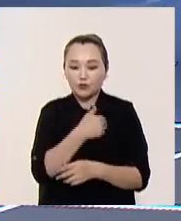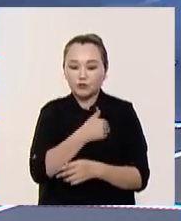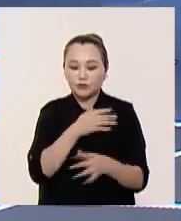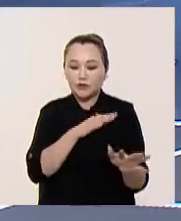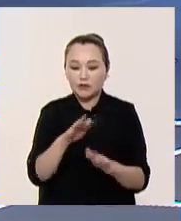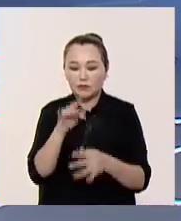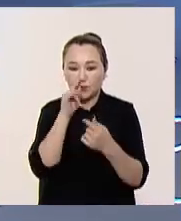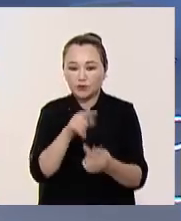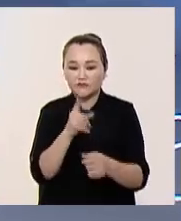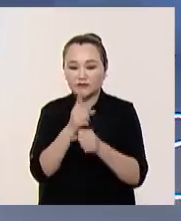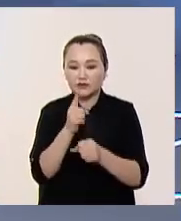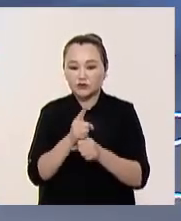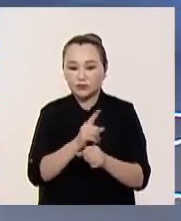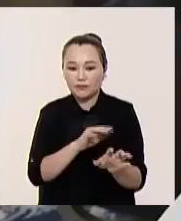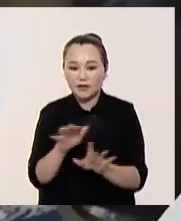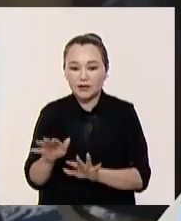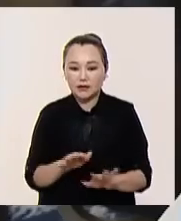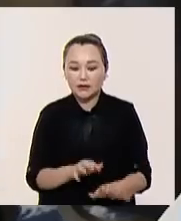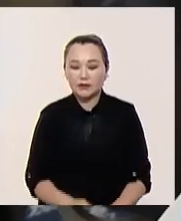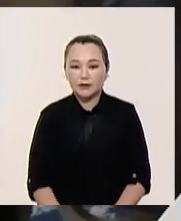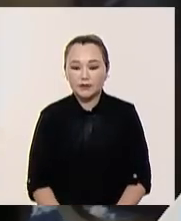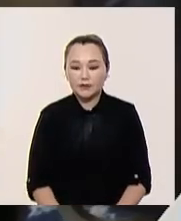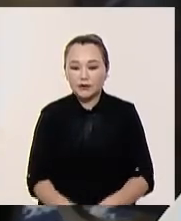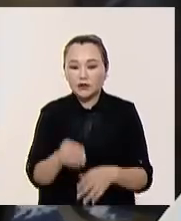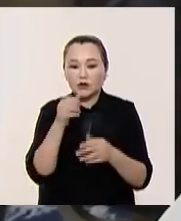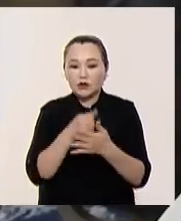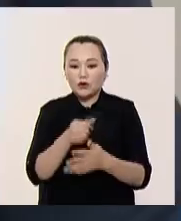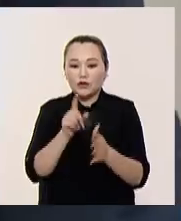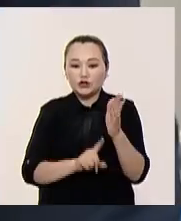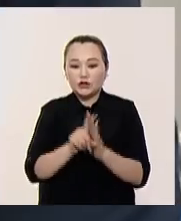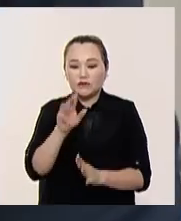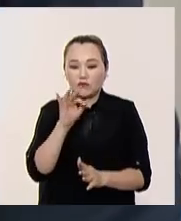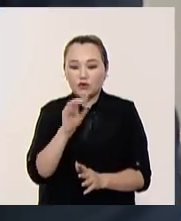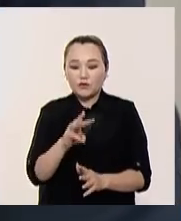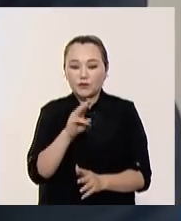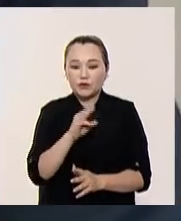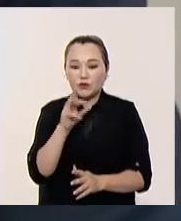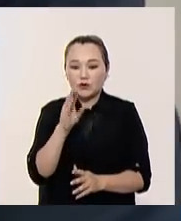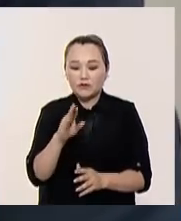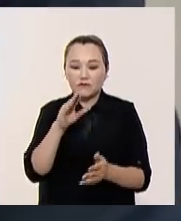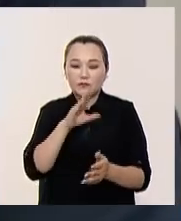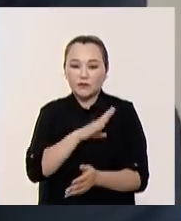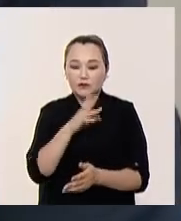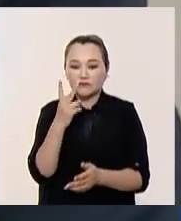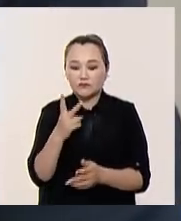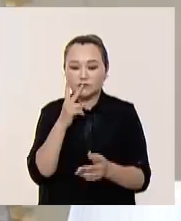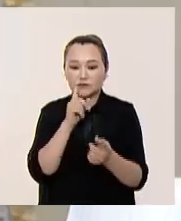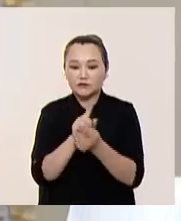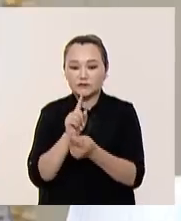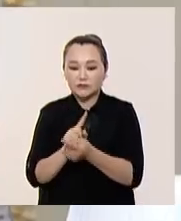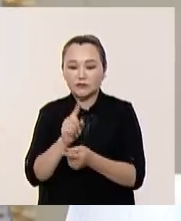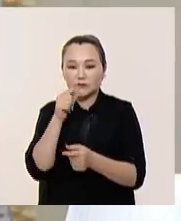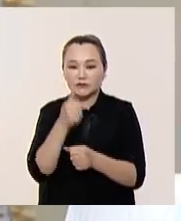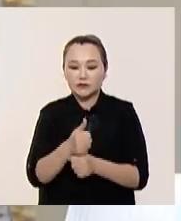стали антисанкционные меры. До начала форума Касым-Жомарт Токаев провел двусторонние встречи с